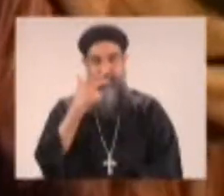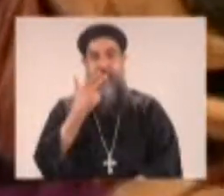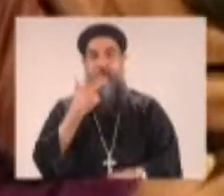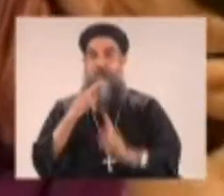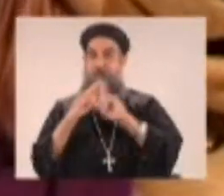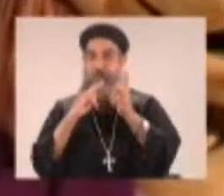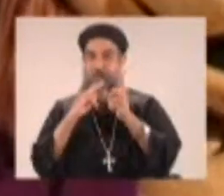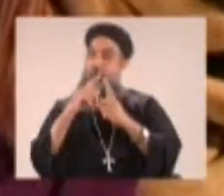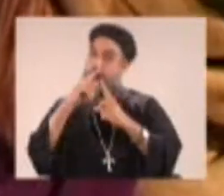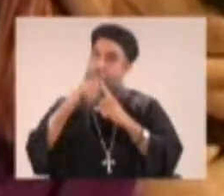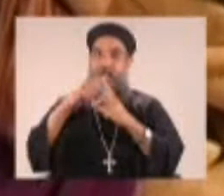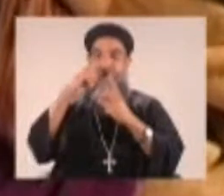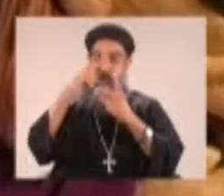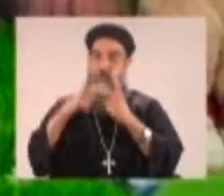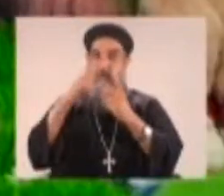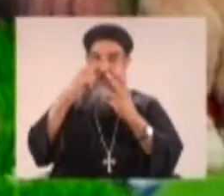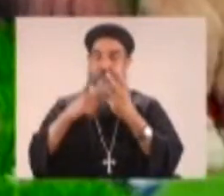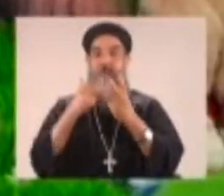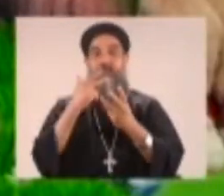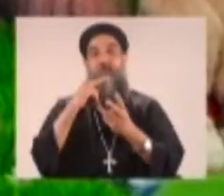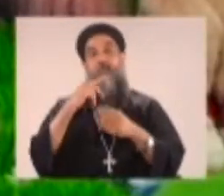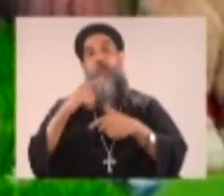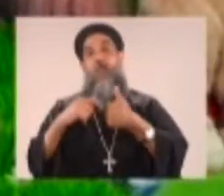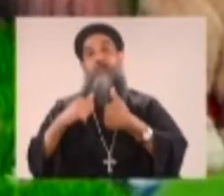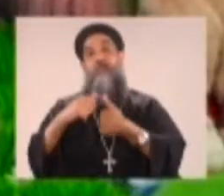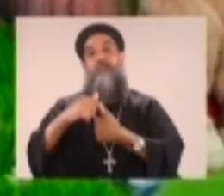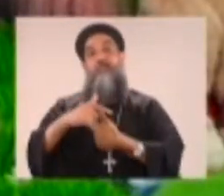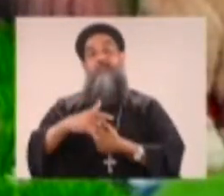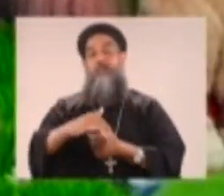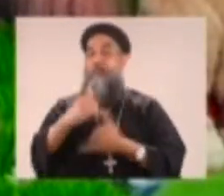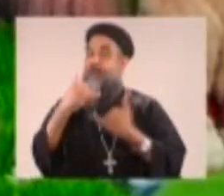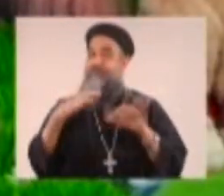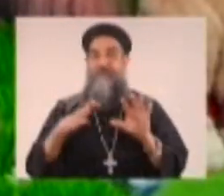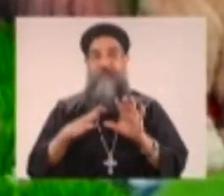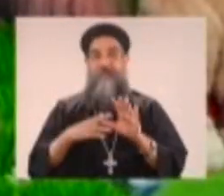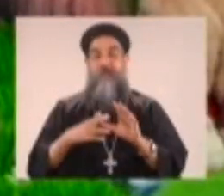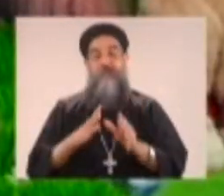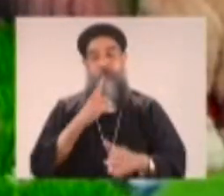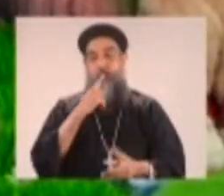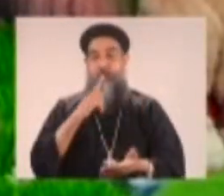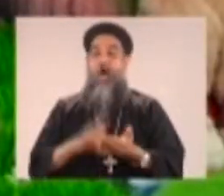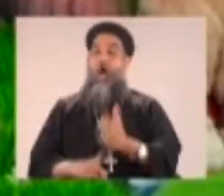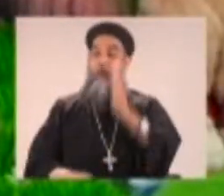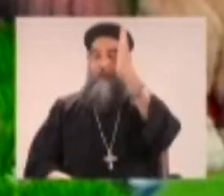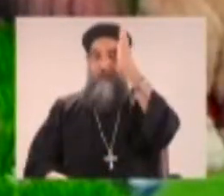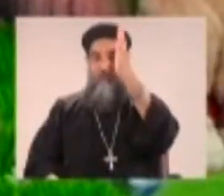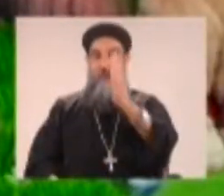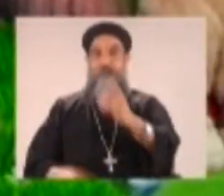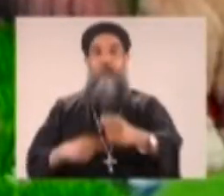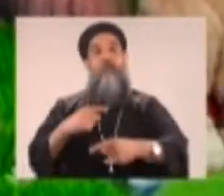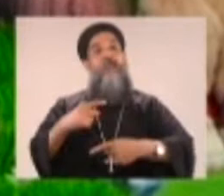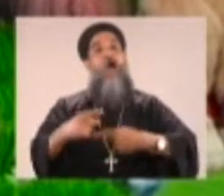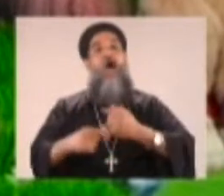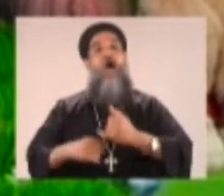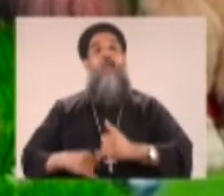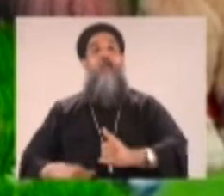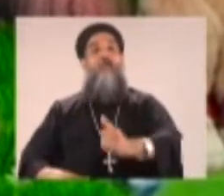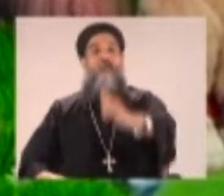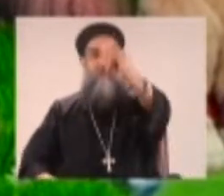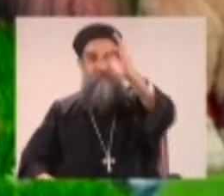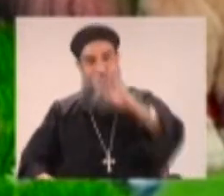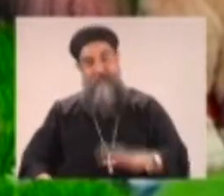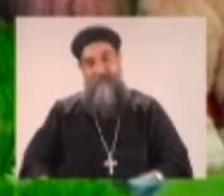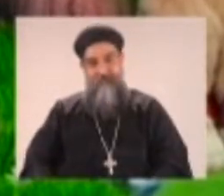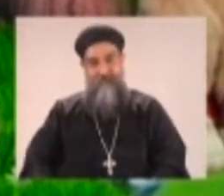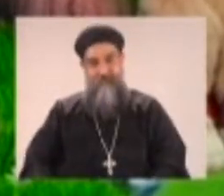الحقيقه. وأنا كمان. طيب، إحنا تقريباً وقتنا خلص، بس قبل ما نمشي تعالوا